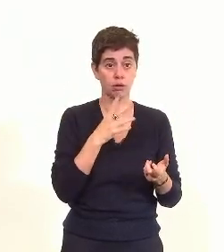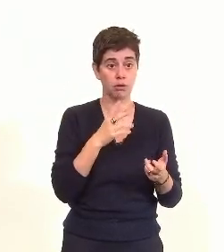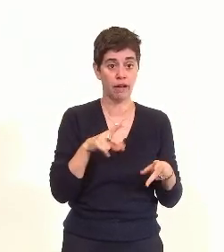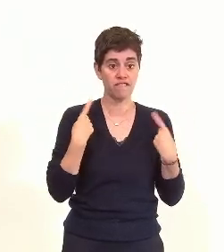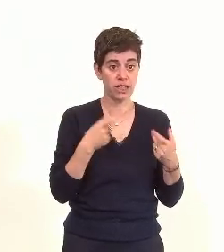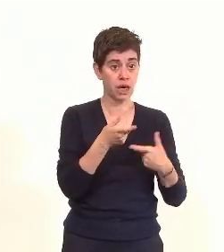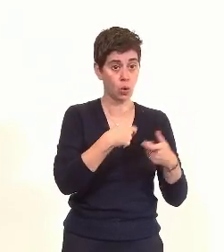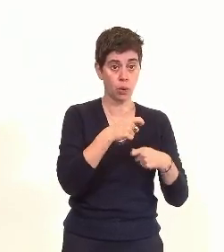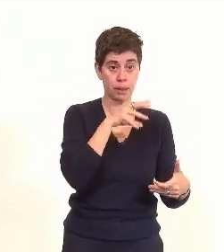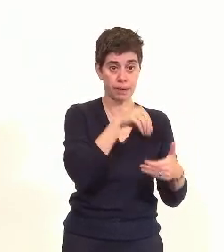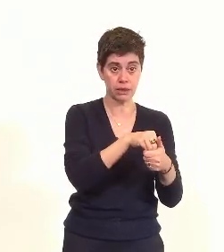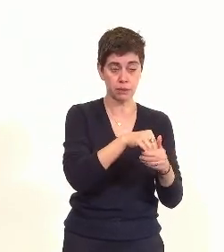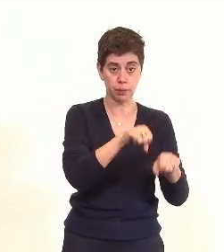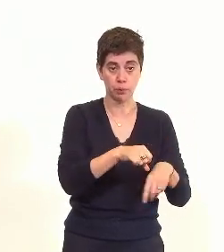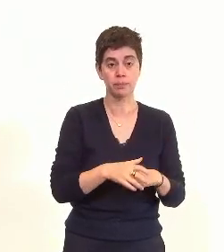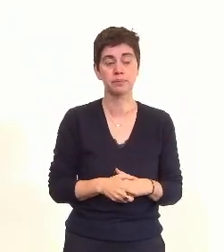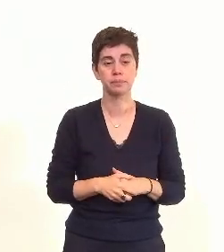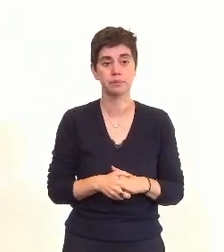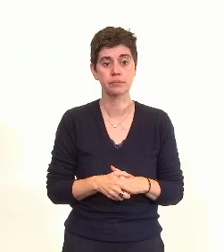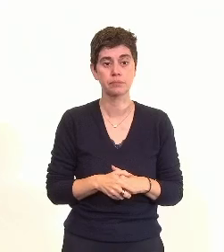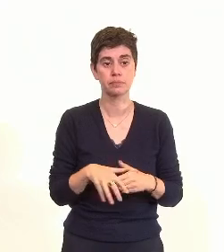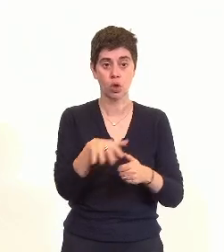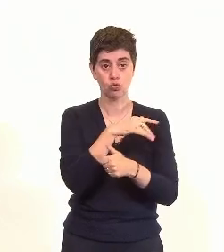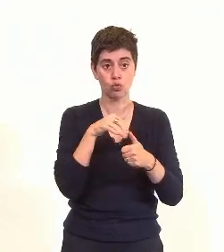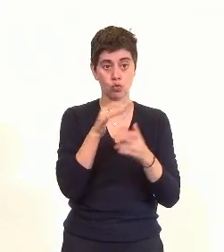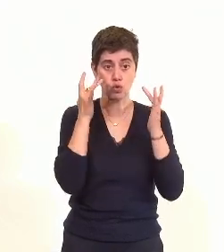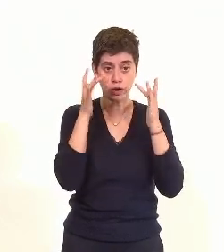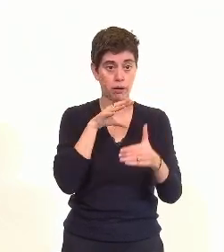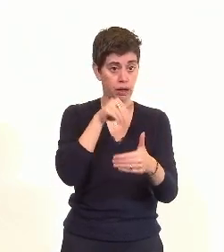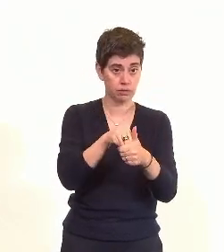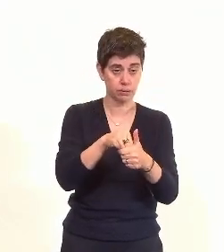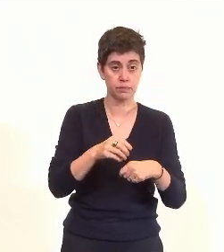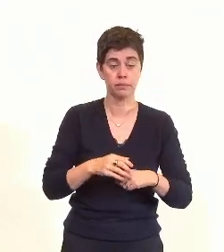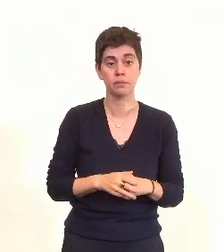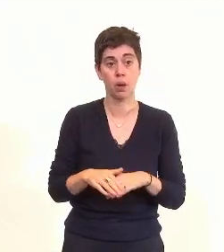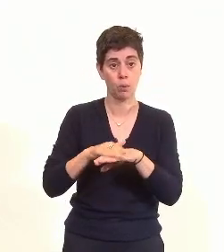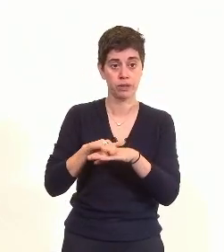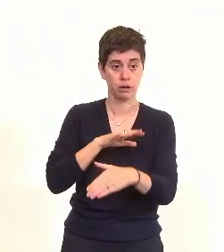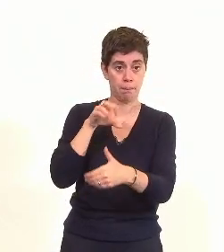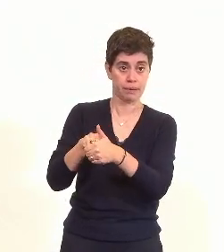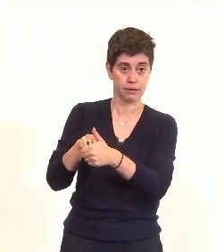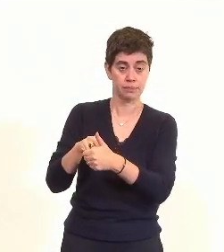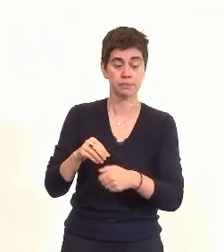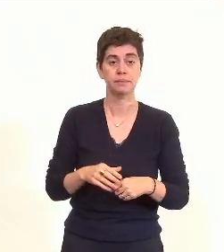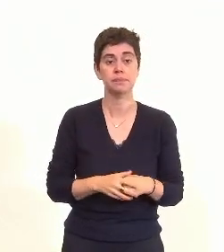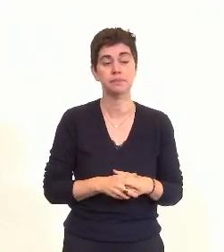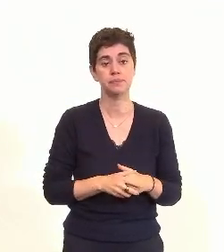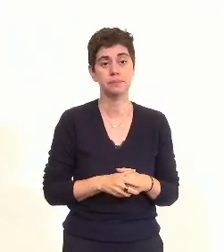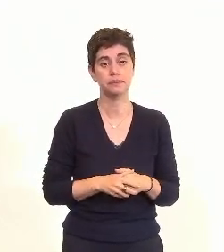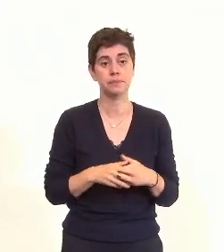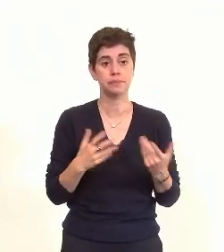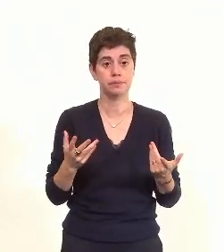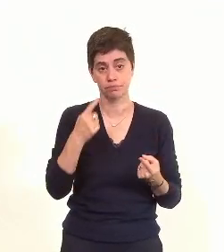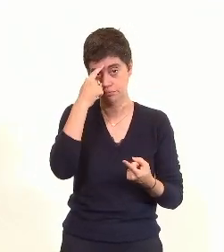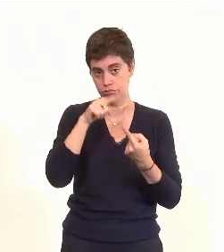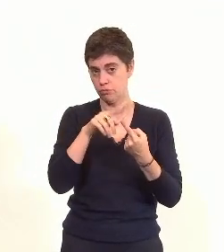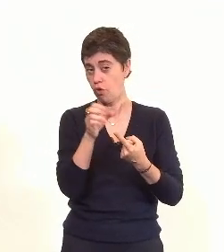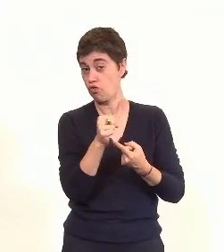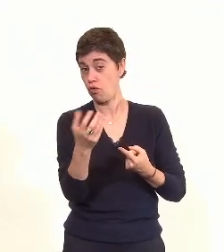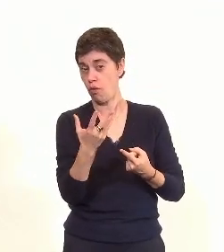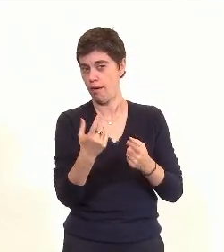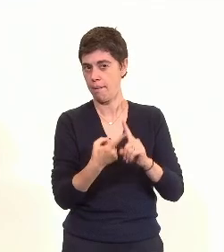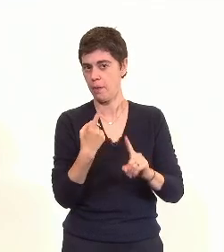économique, la participation socio-culturelle, la participation politique. Aussi, en termes d'enjeux,